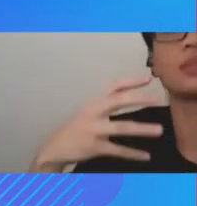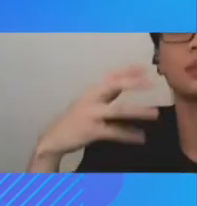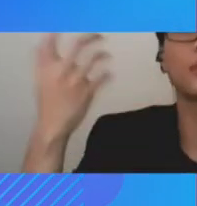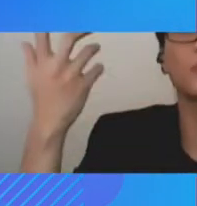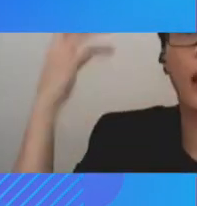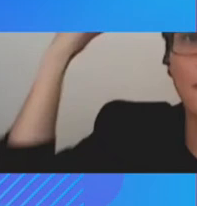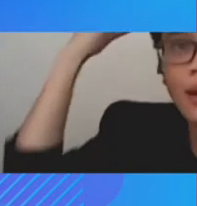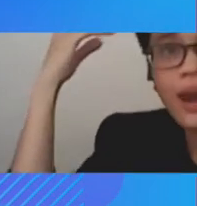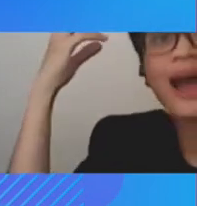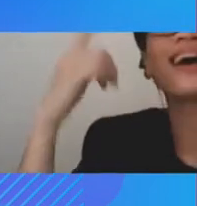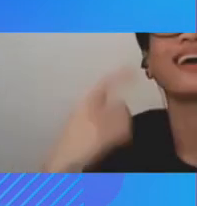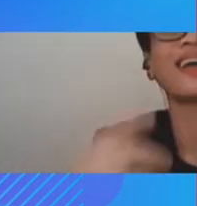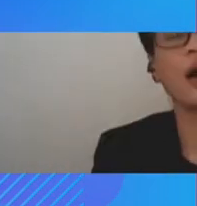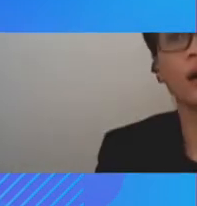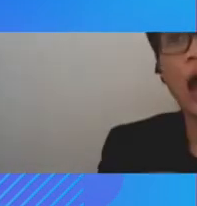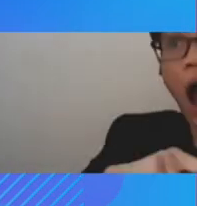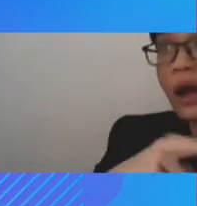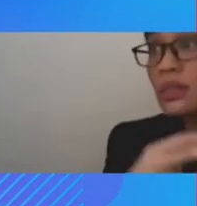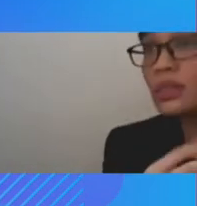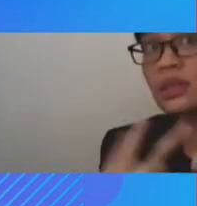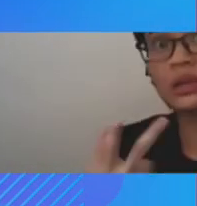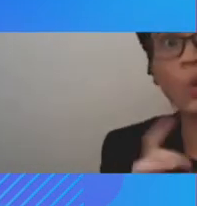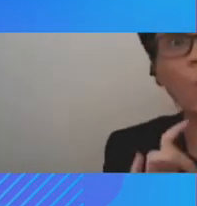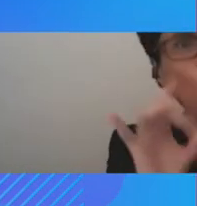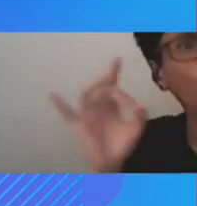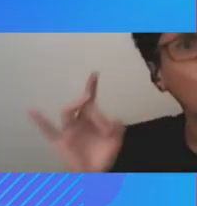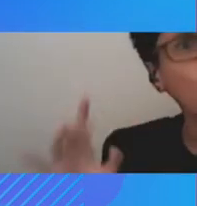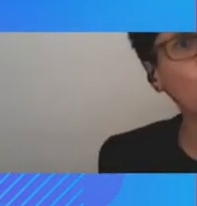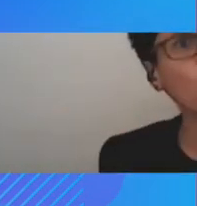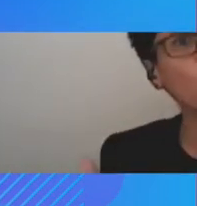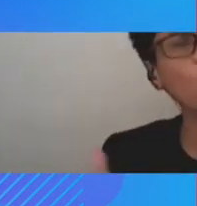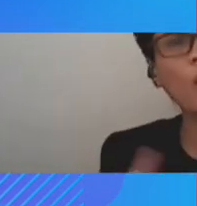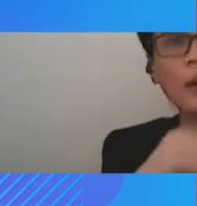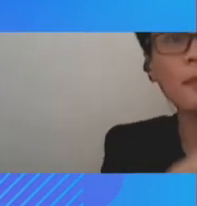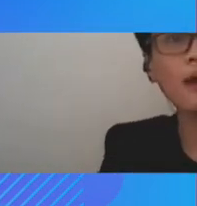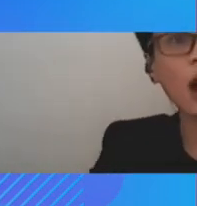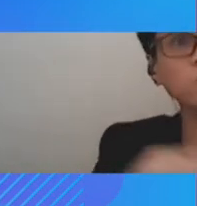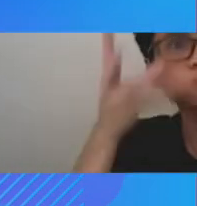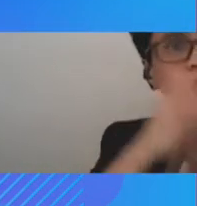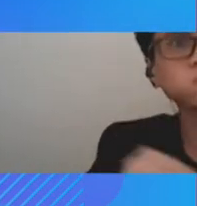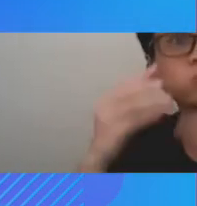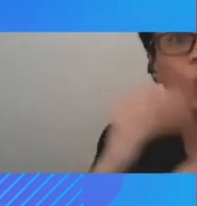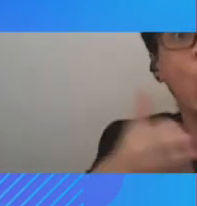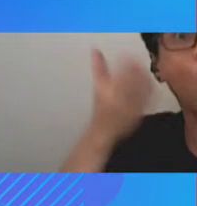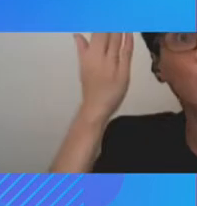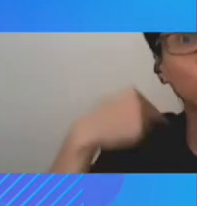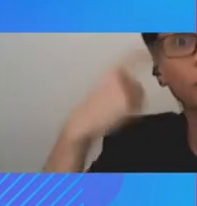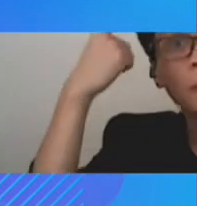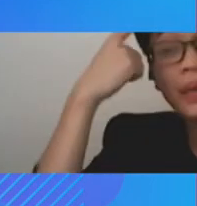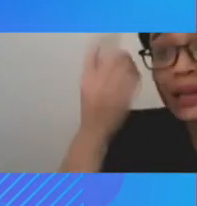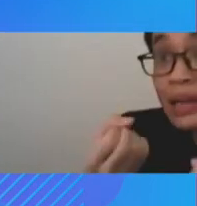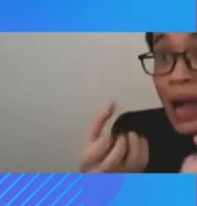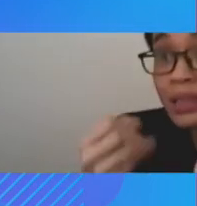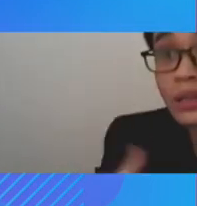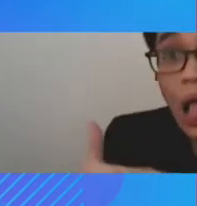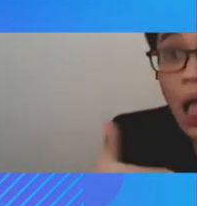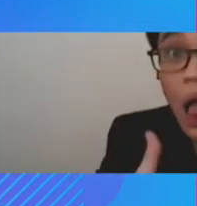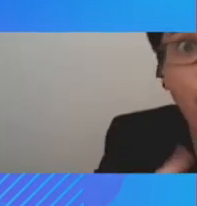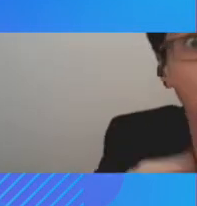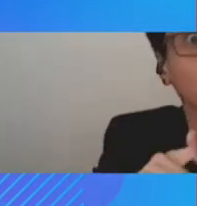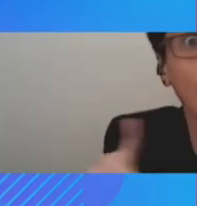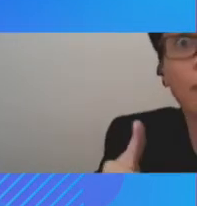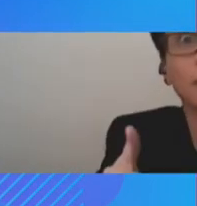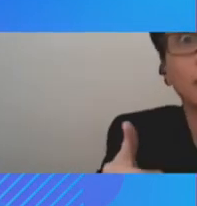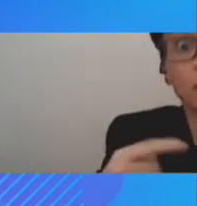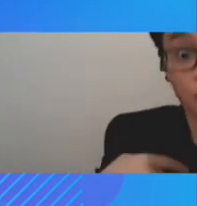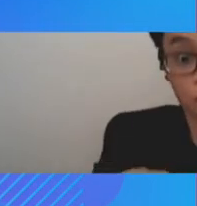banyak banget gitu hal-hal yang saya pikir nggak mungkin bisa saya lakukan, ternyata ketika komunikasinya benar gitu, cara komunikasi benar itu udah bisa